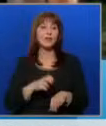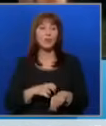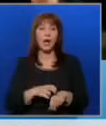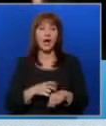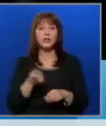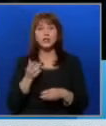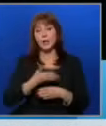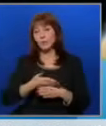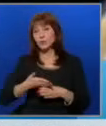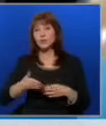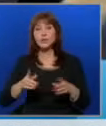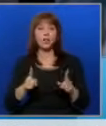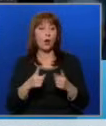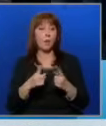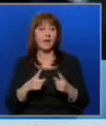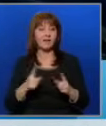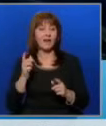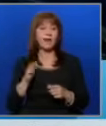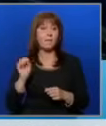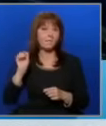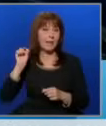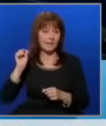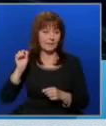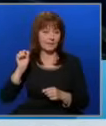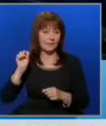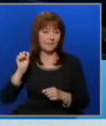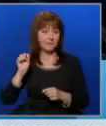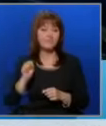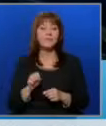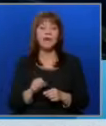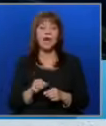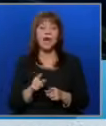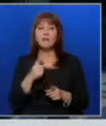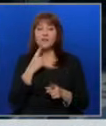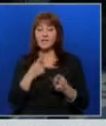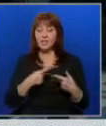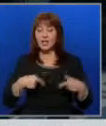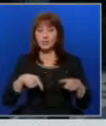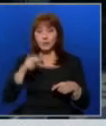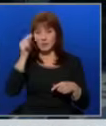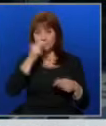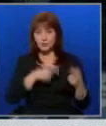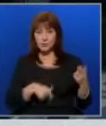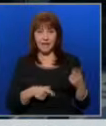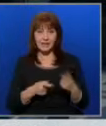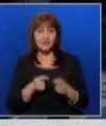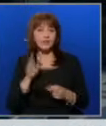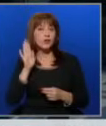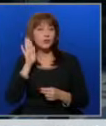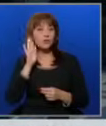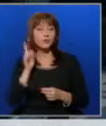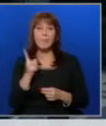ще продължи да управлява партията до тогава. А иначе в студиото на БНТ вече чухме и